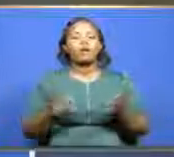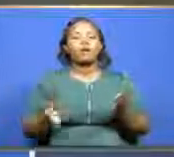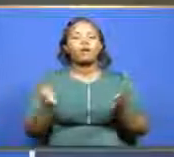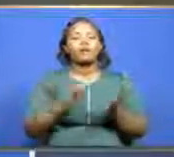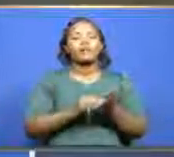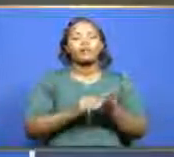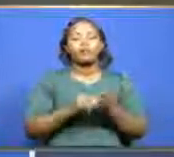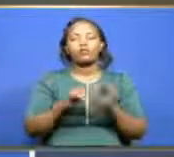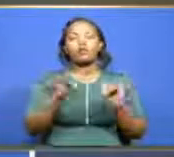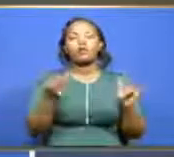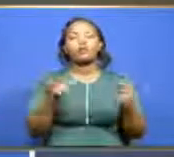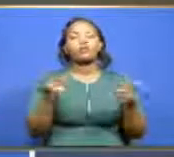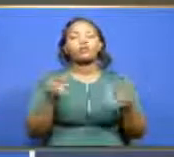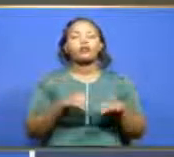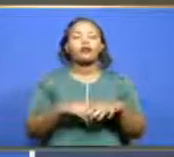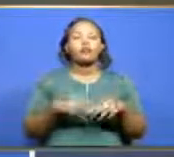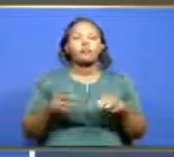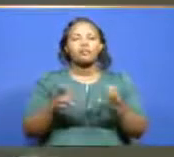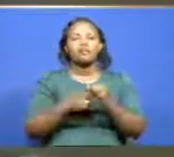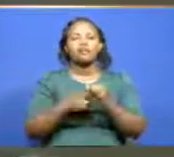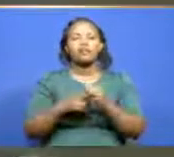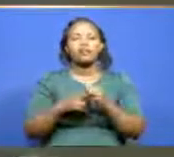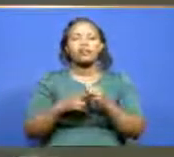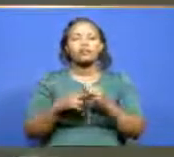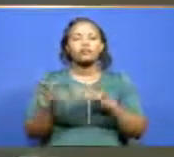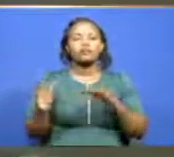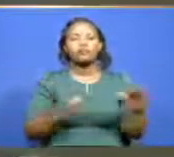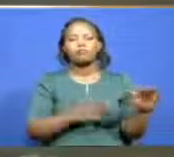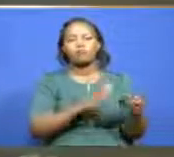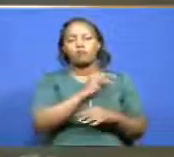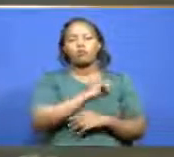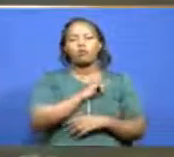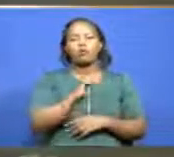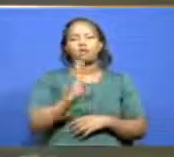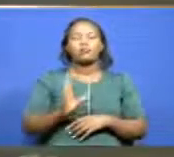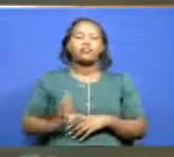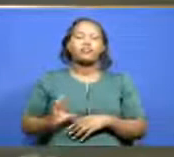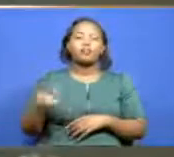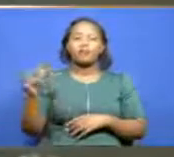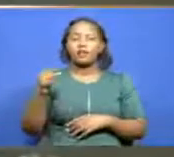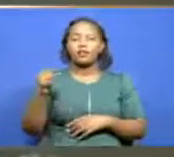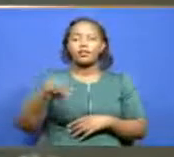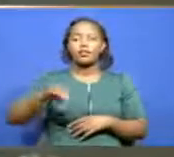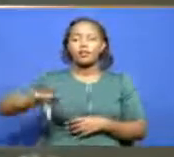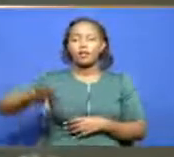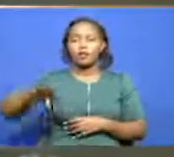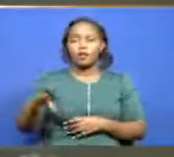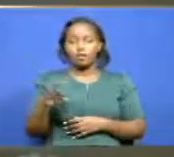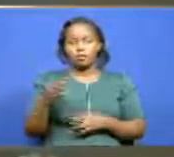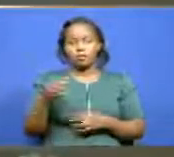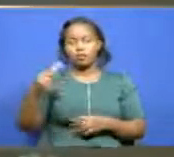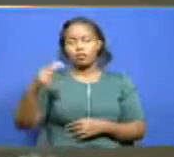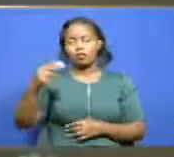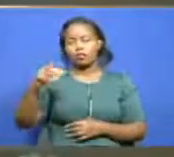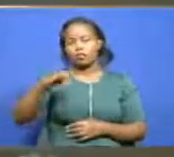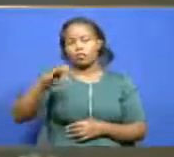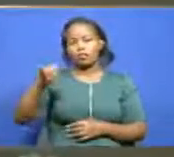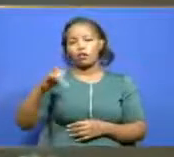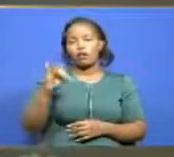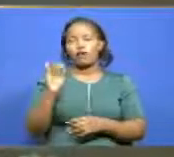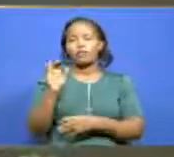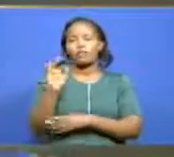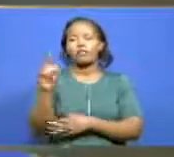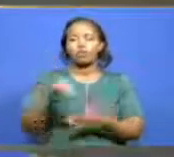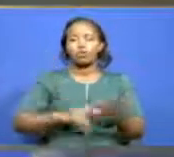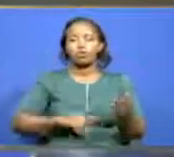Hii ni darubini ya Channel One. Senator wa kaunti ya Garissa Abdul Kadir Muhammad Haji amelitaka bunge la